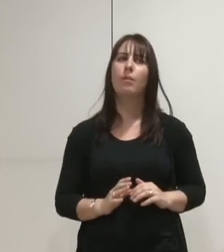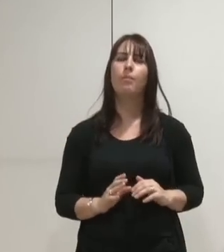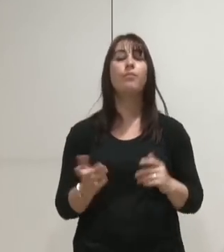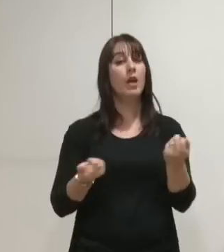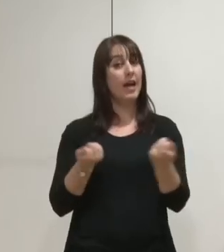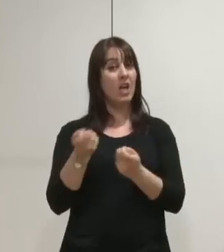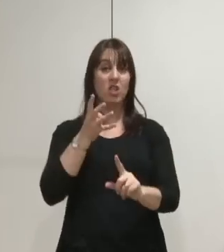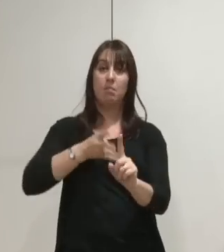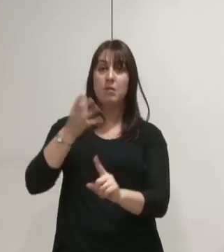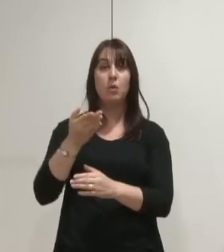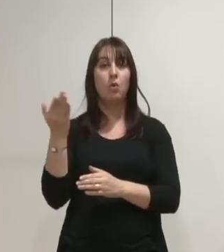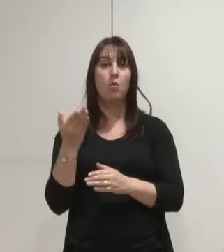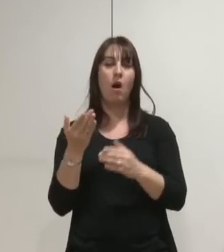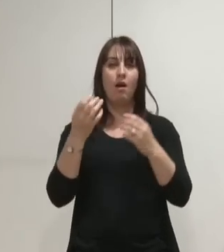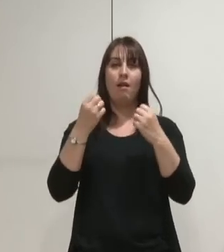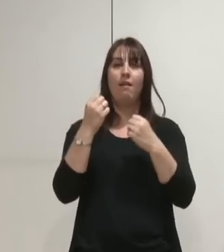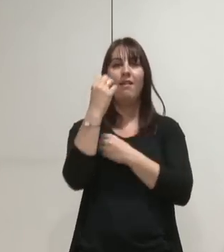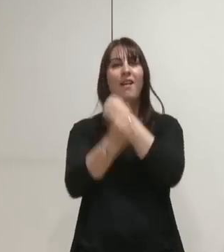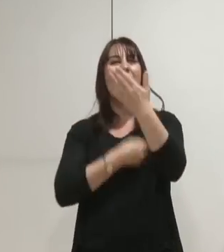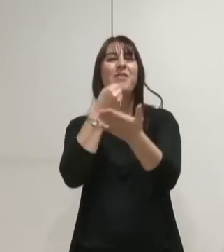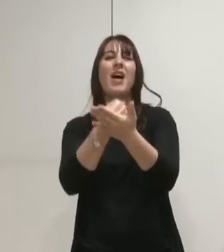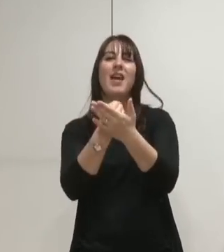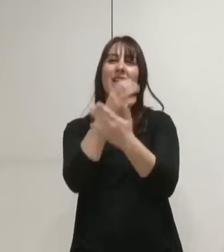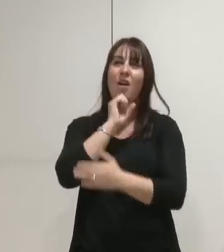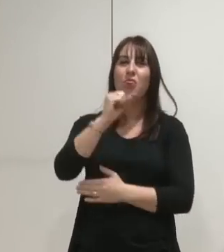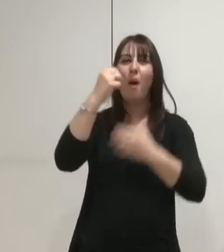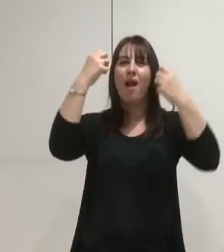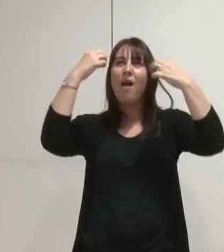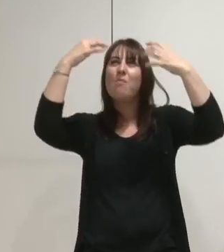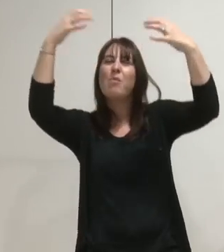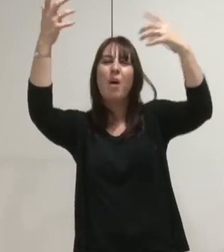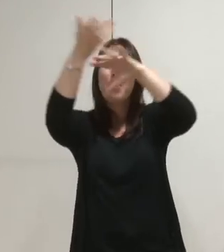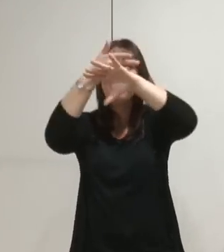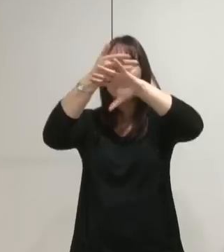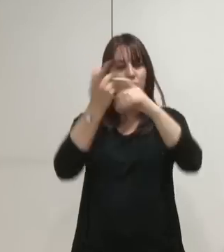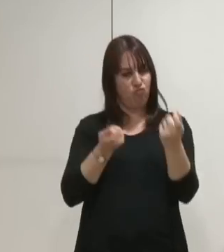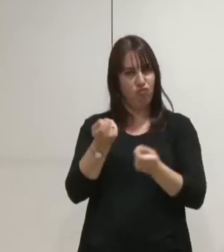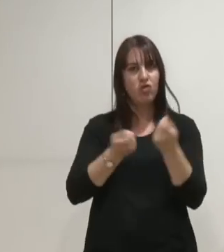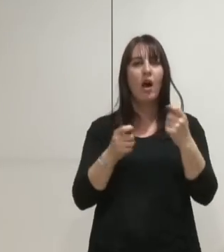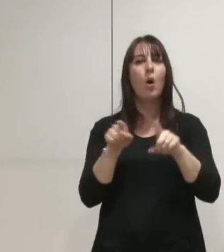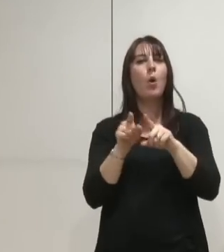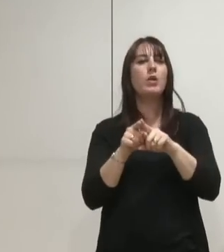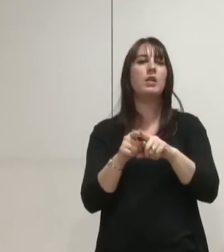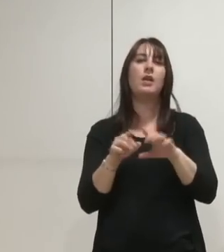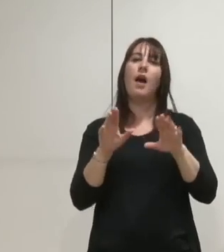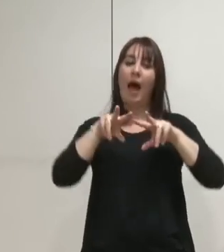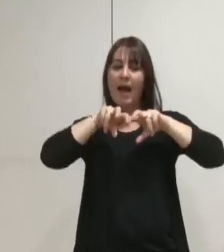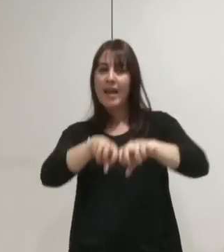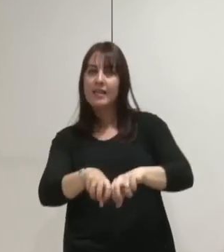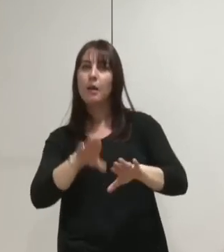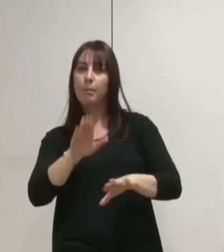aura pour mission la gestion des illuminations de fin d'année le suivi des économies d'énergie avec une comptabilité analytique